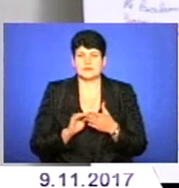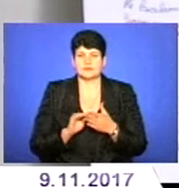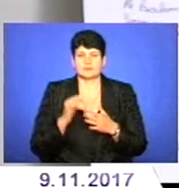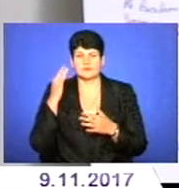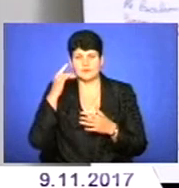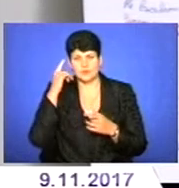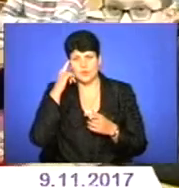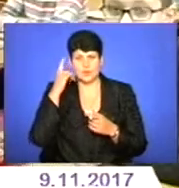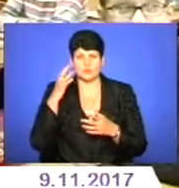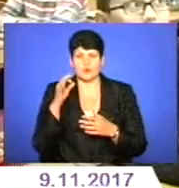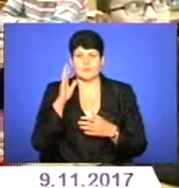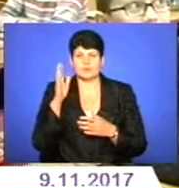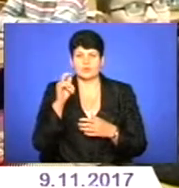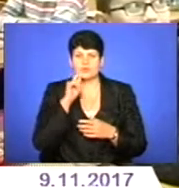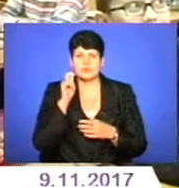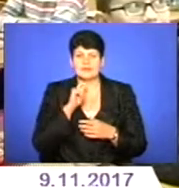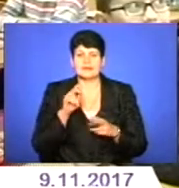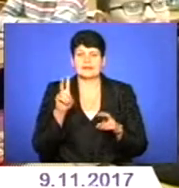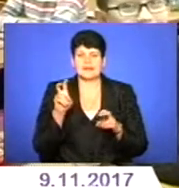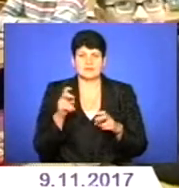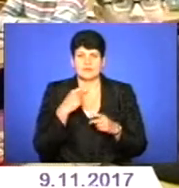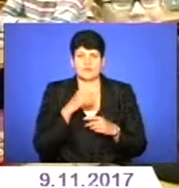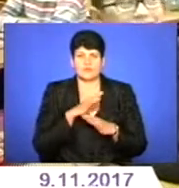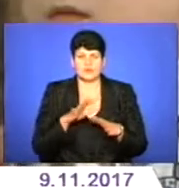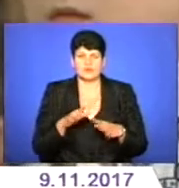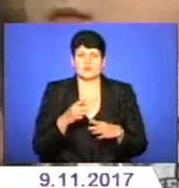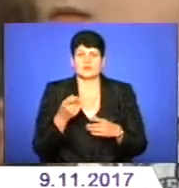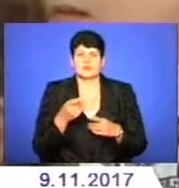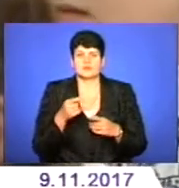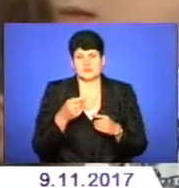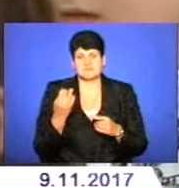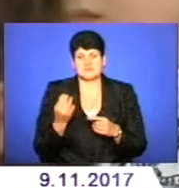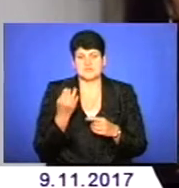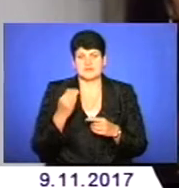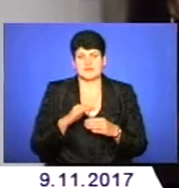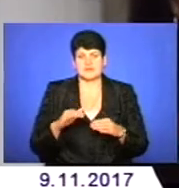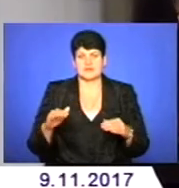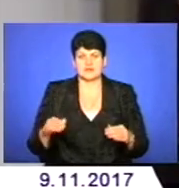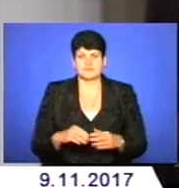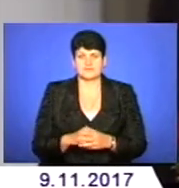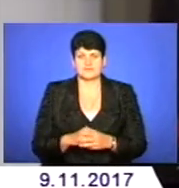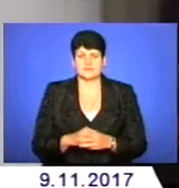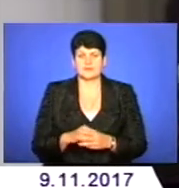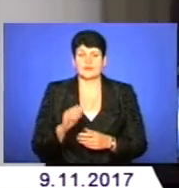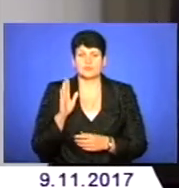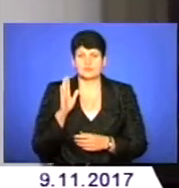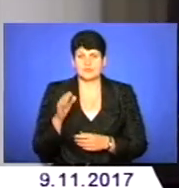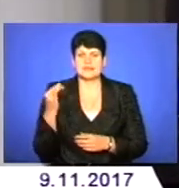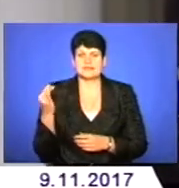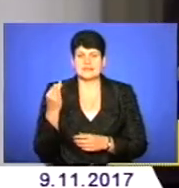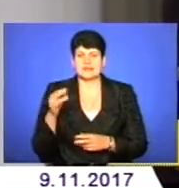про майбутнє України. Теми організаторів поки не називають, але запевняють, вона зацікавить дітей. Буде цікава